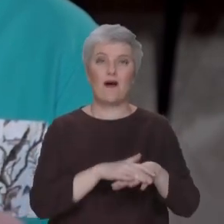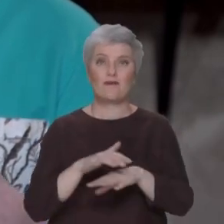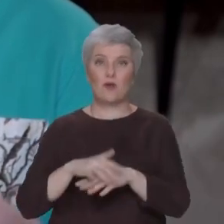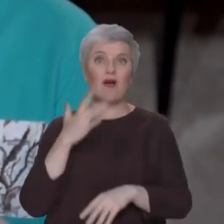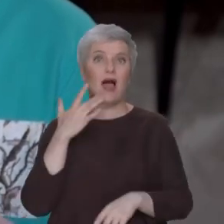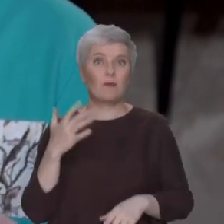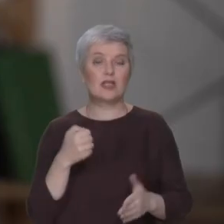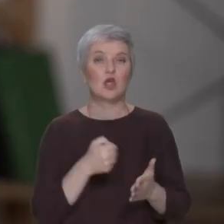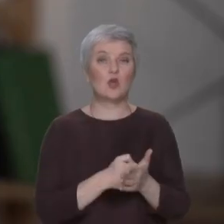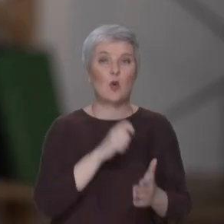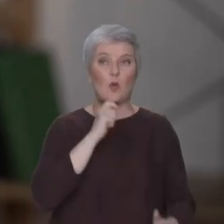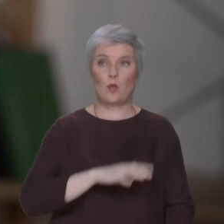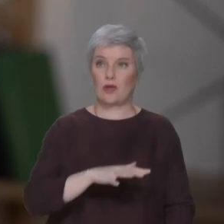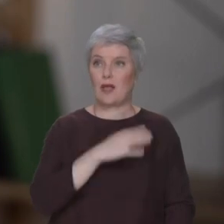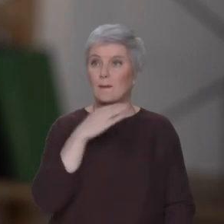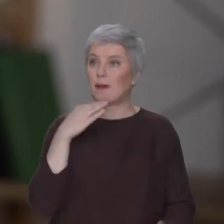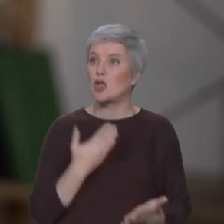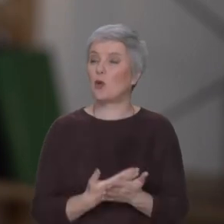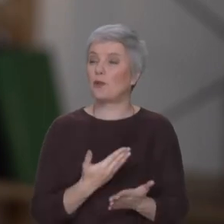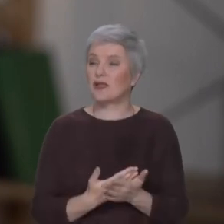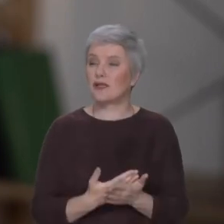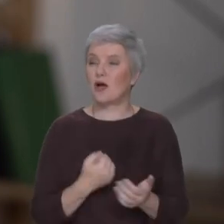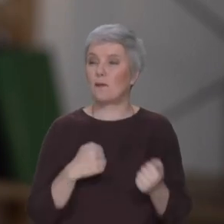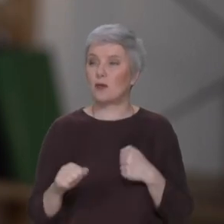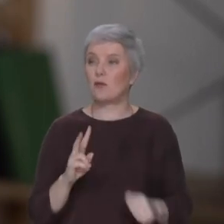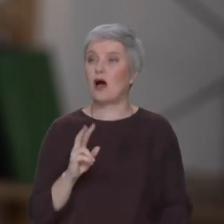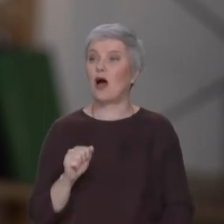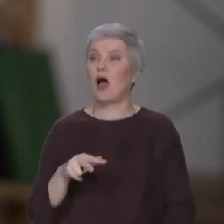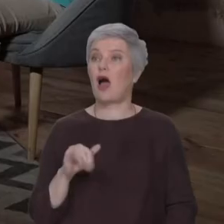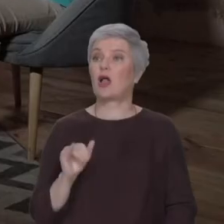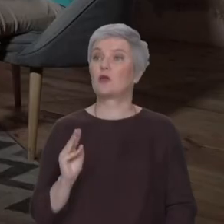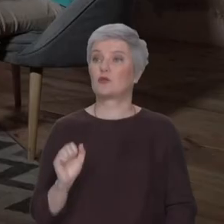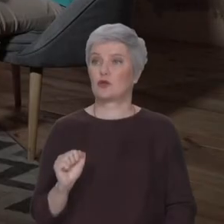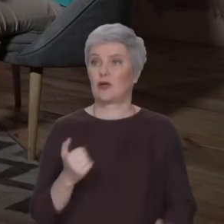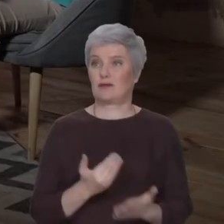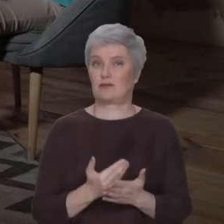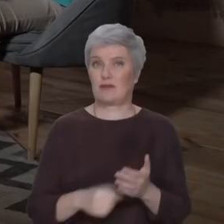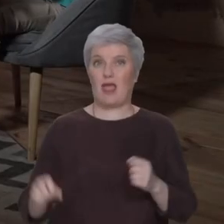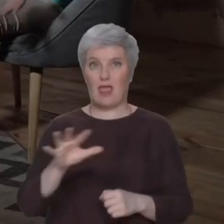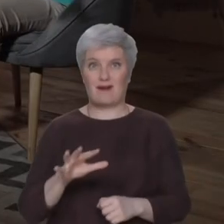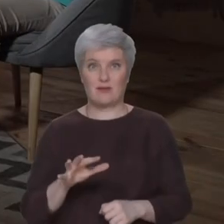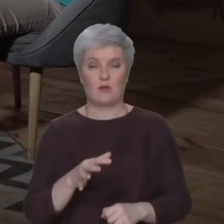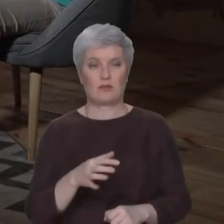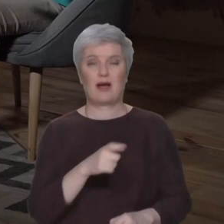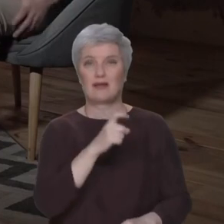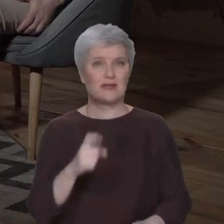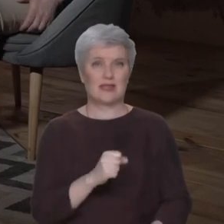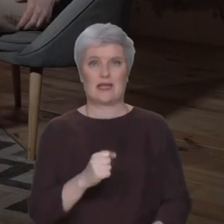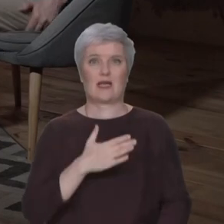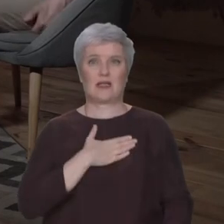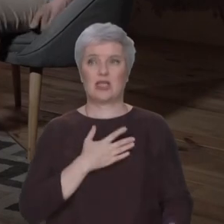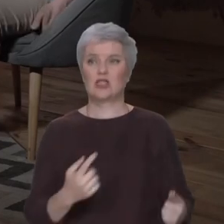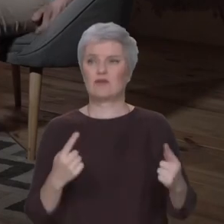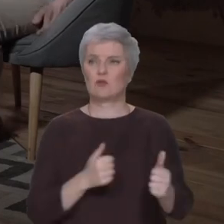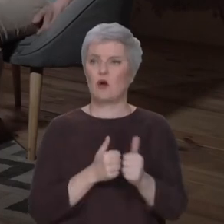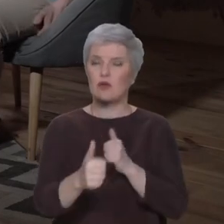до України. Багато прикладів таких. Перемога Калуша, от вам яскравий приклад, що вся Європа за нас. Просто з величезним відривом